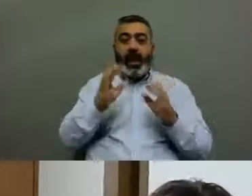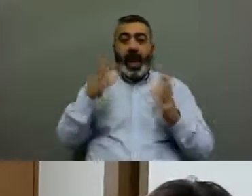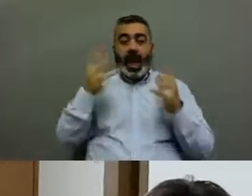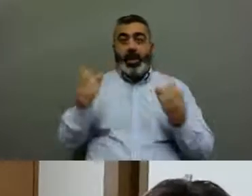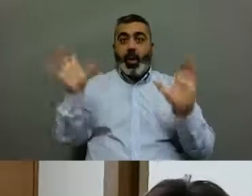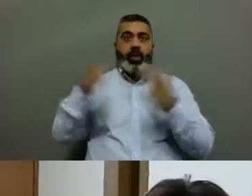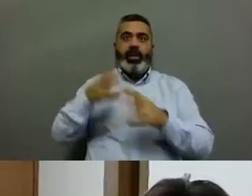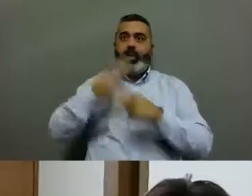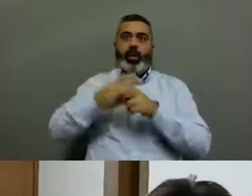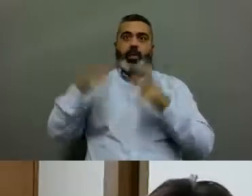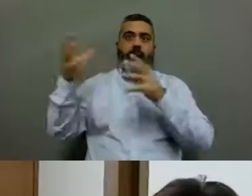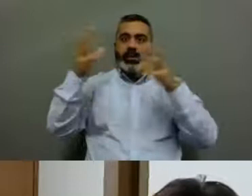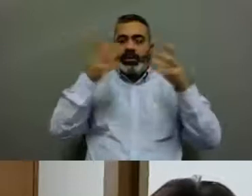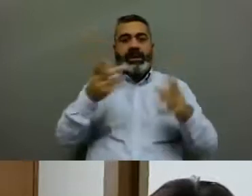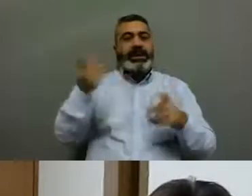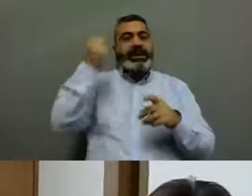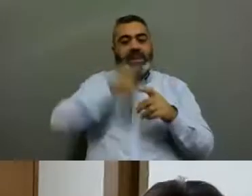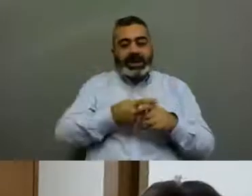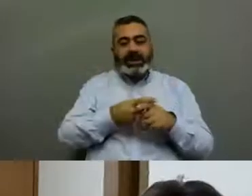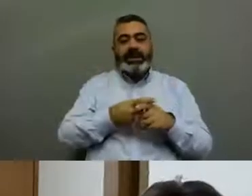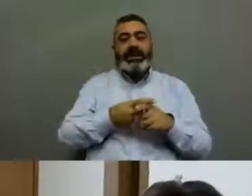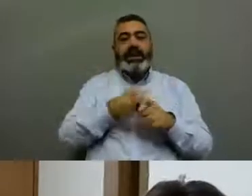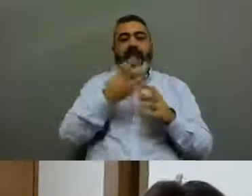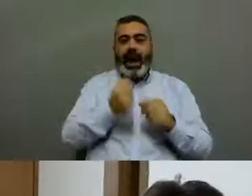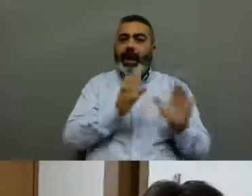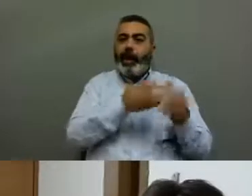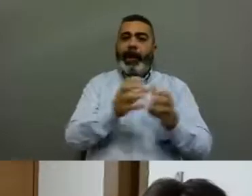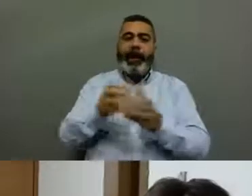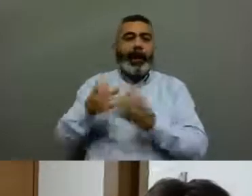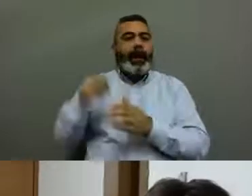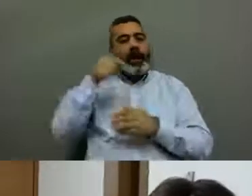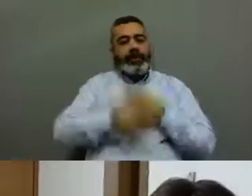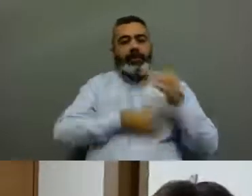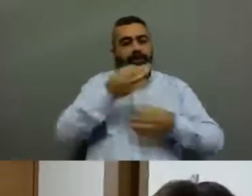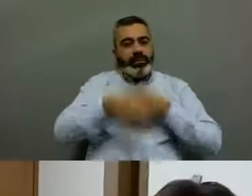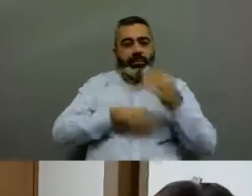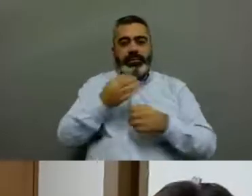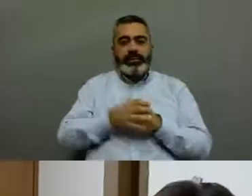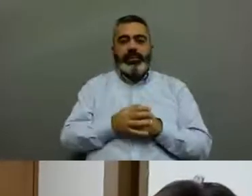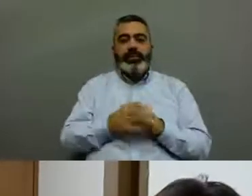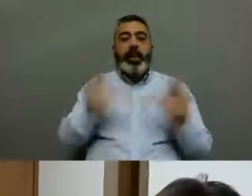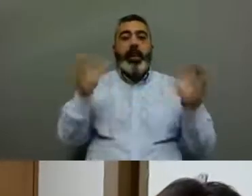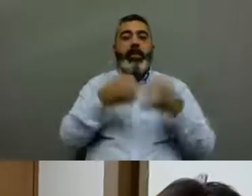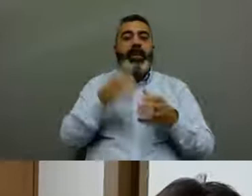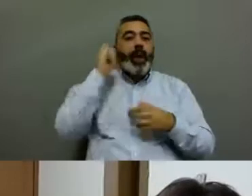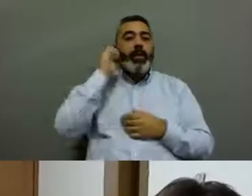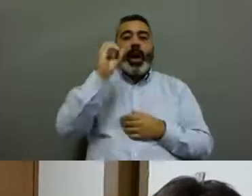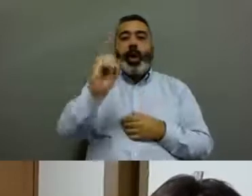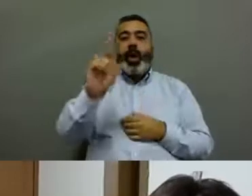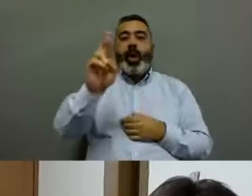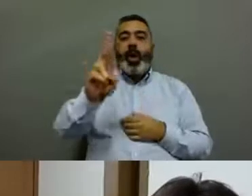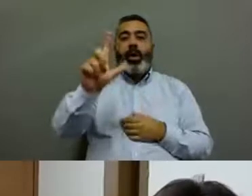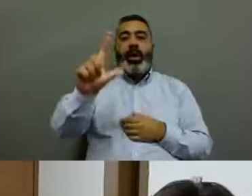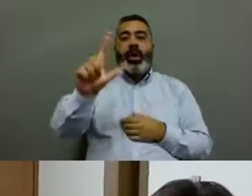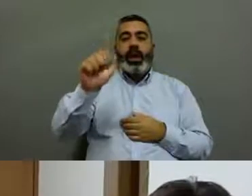το πούμε, πέρα από τους κεντρικούς ή κυρίαρχους οργανισμούς. Και είχα δει ότι η ομάδα Ορλάντο στις